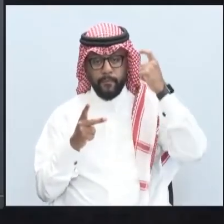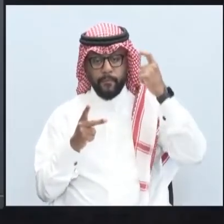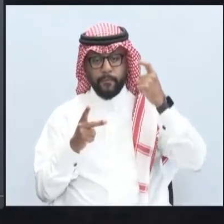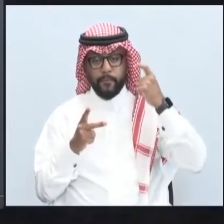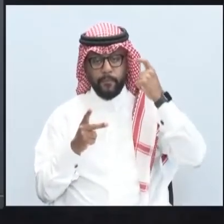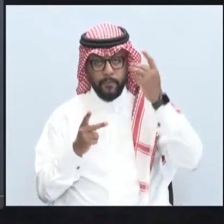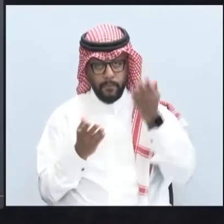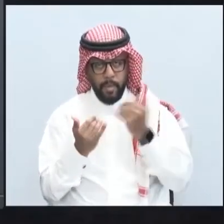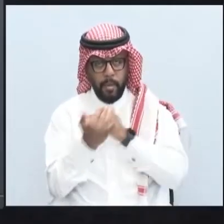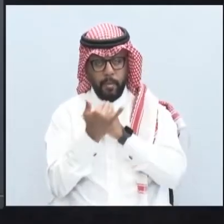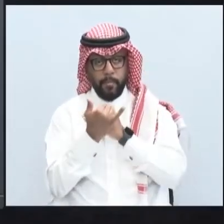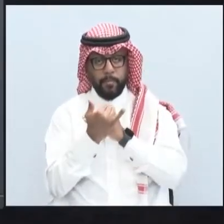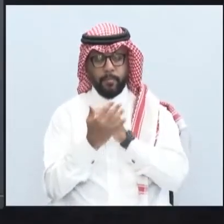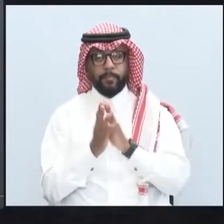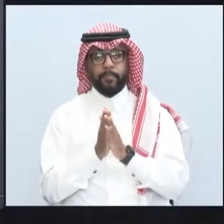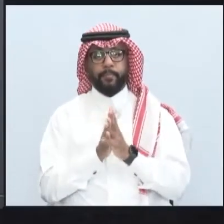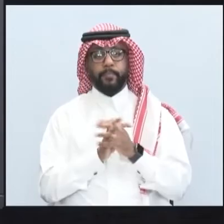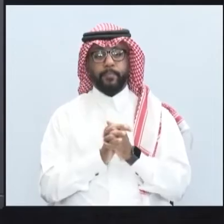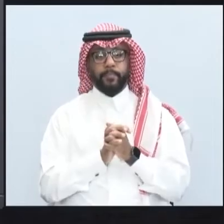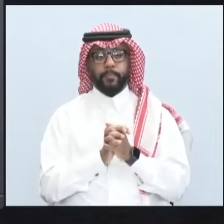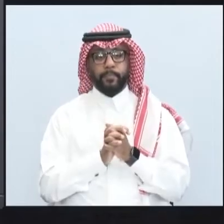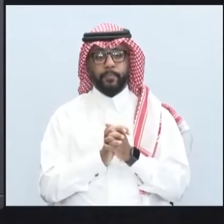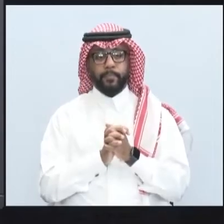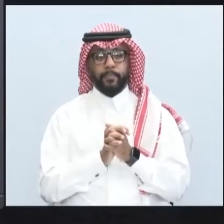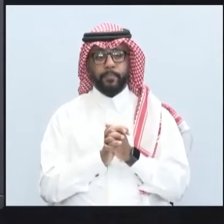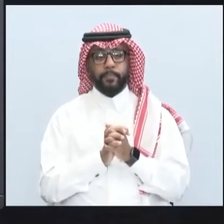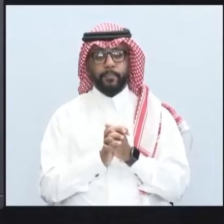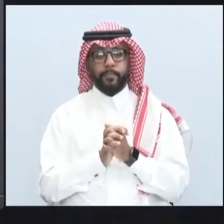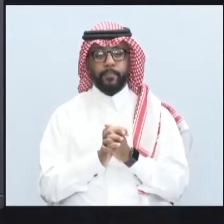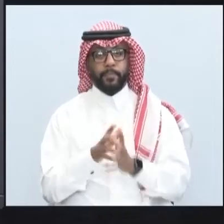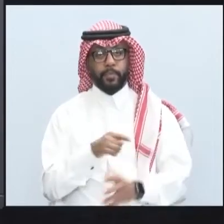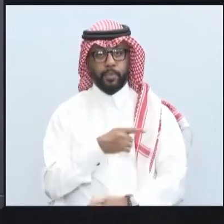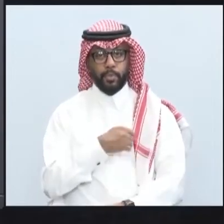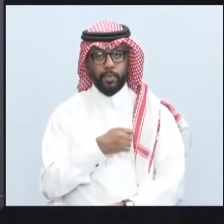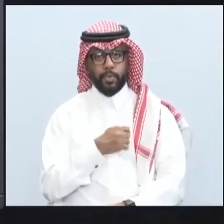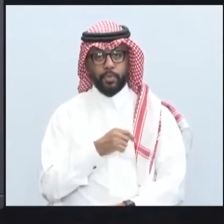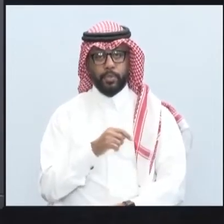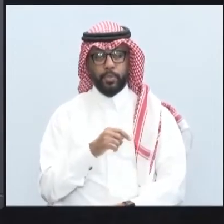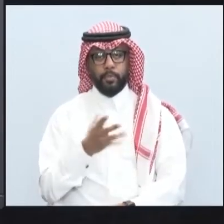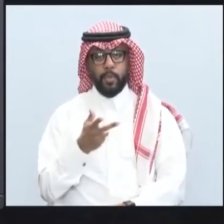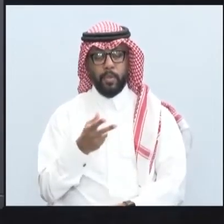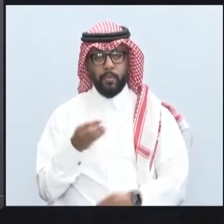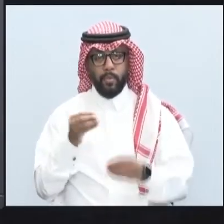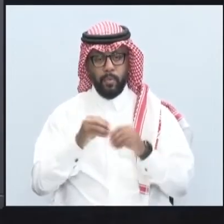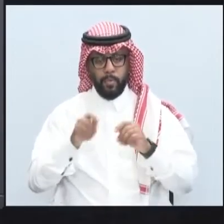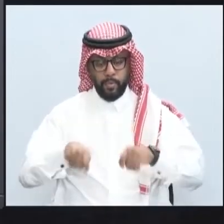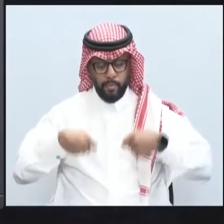فكروا قليلا بارك الله فيكم من يعطيني اسما اخر للخوف